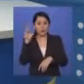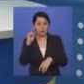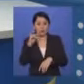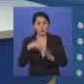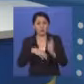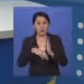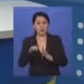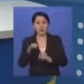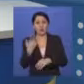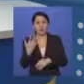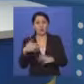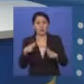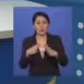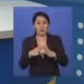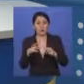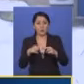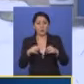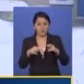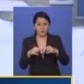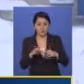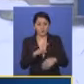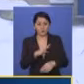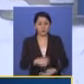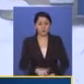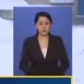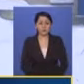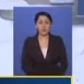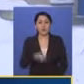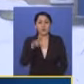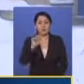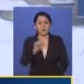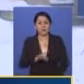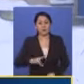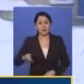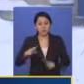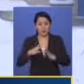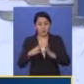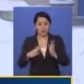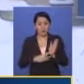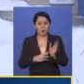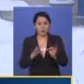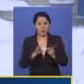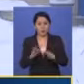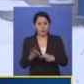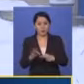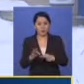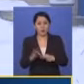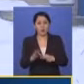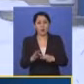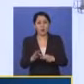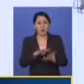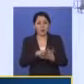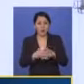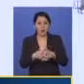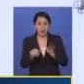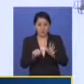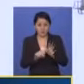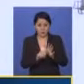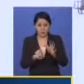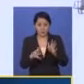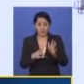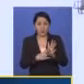жатыр. Оларға 55 үй тұрғызылды. Қызылжар ауданында 19 ауылдық округ пен 69 елді мекен бар. Биыл ауданның